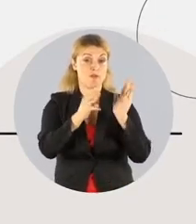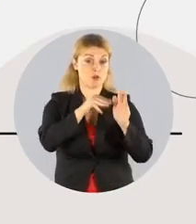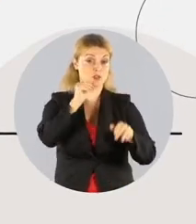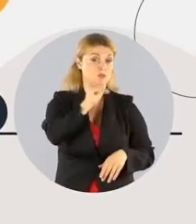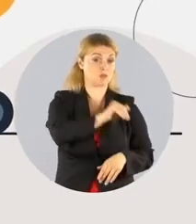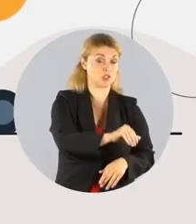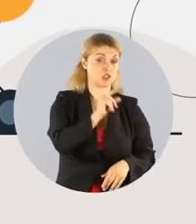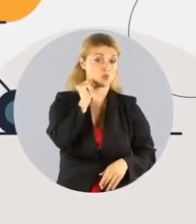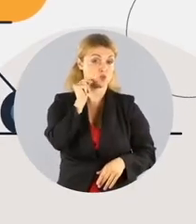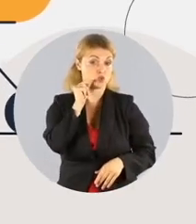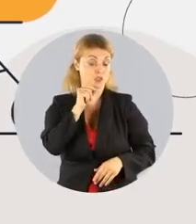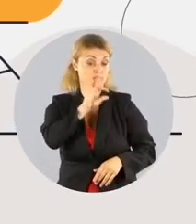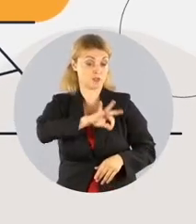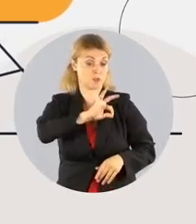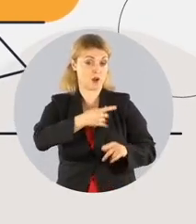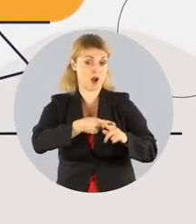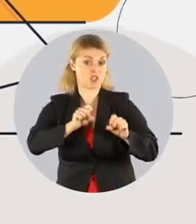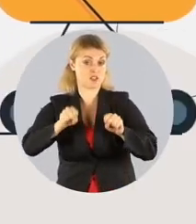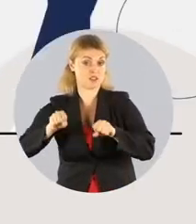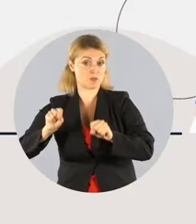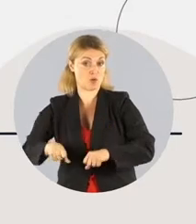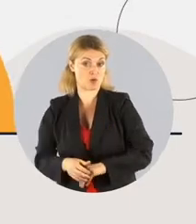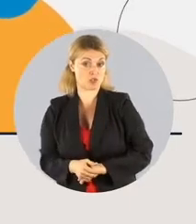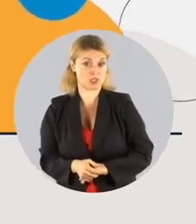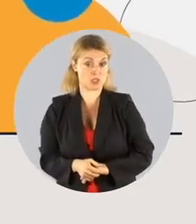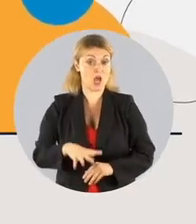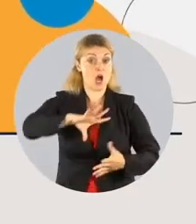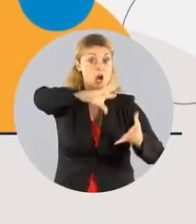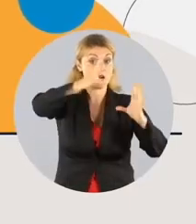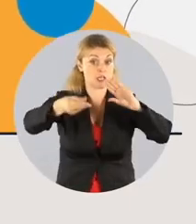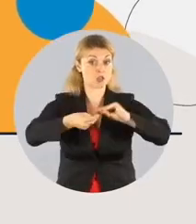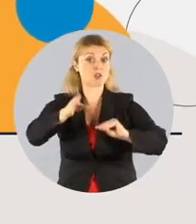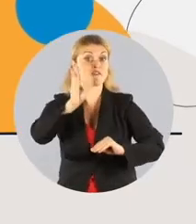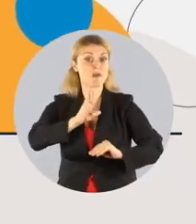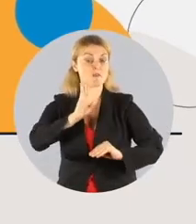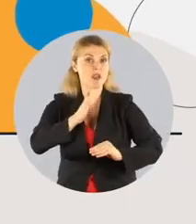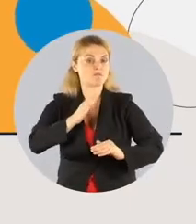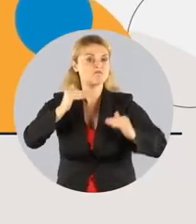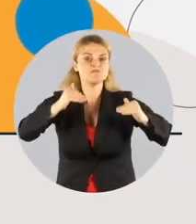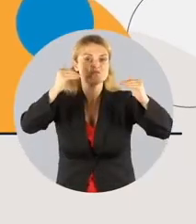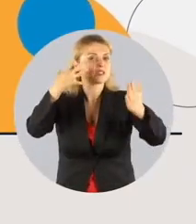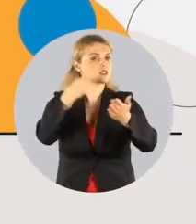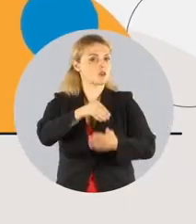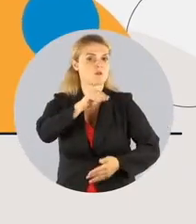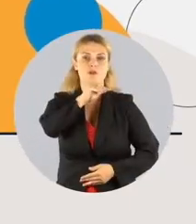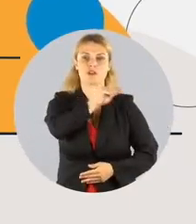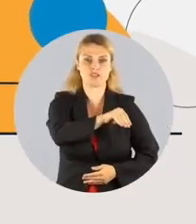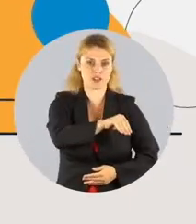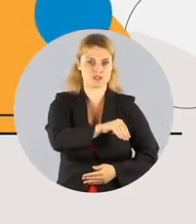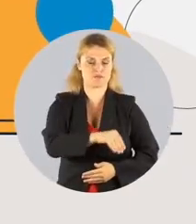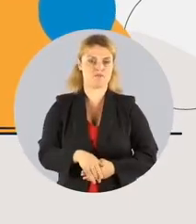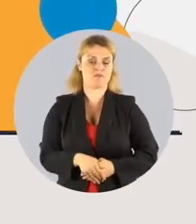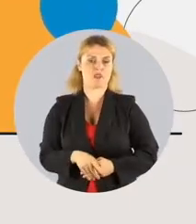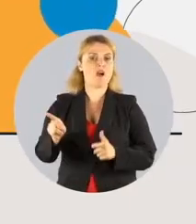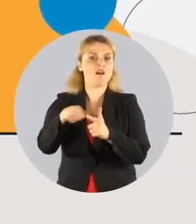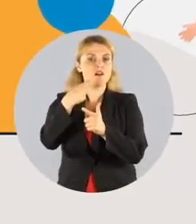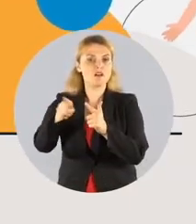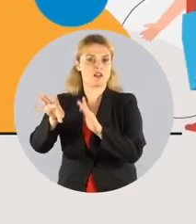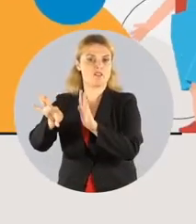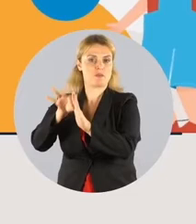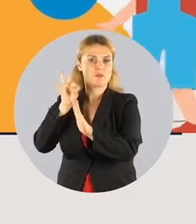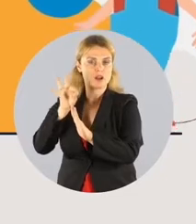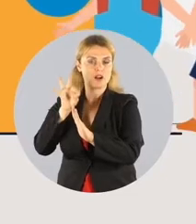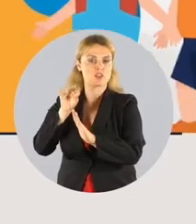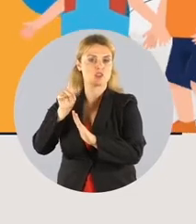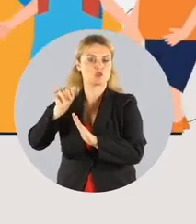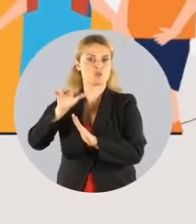8.000 de bărbați au profitat de această oportunitate. În rezultat, femeile fie nu reușesc să-și atingă potențialul în carieră, fie